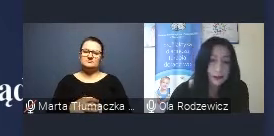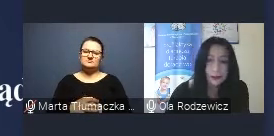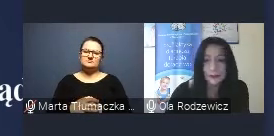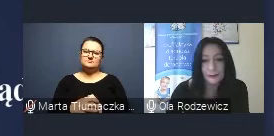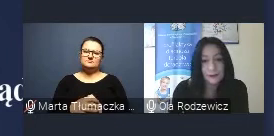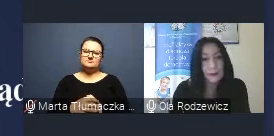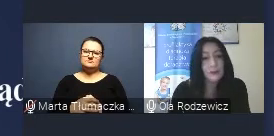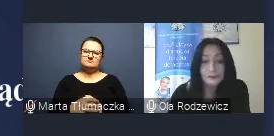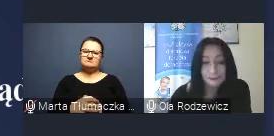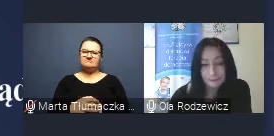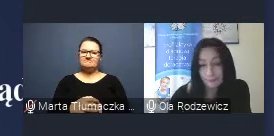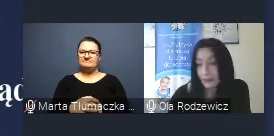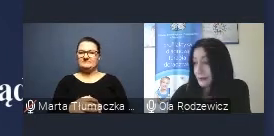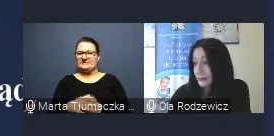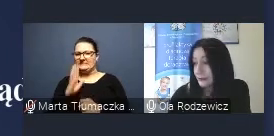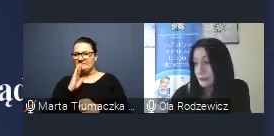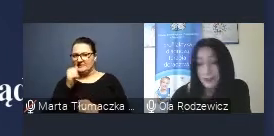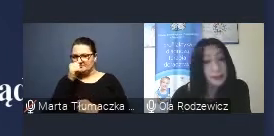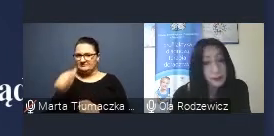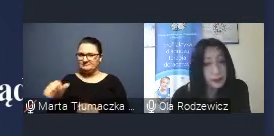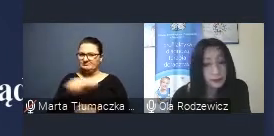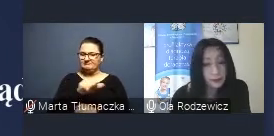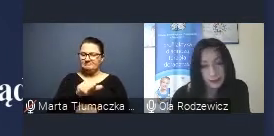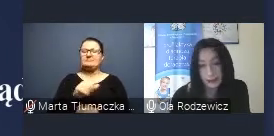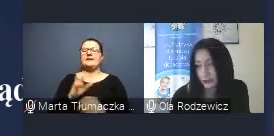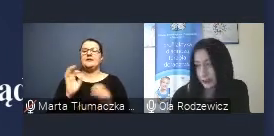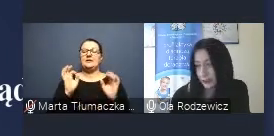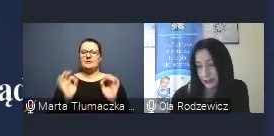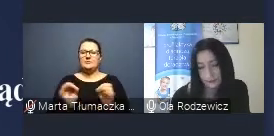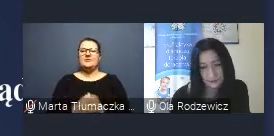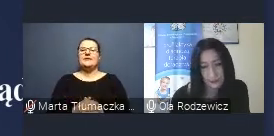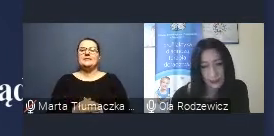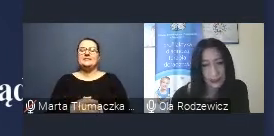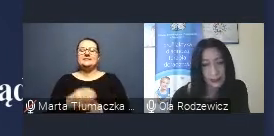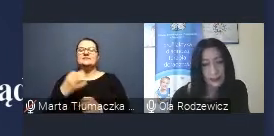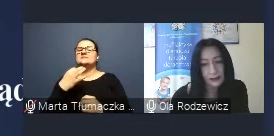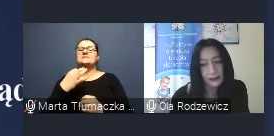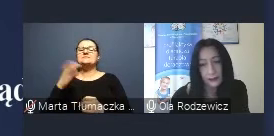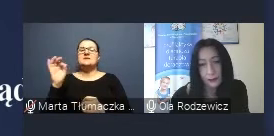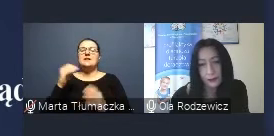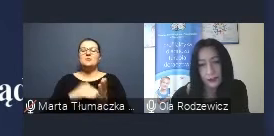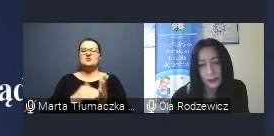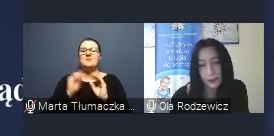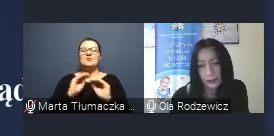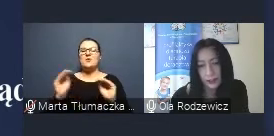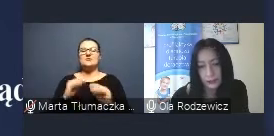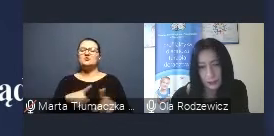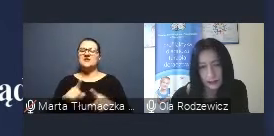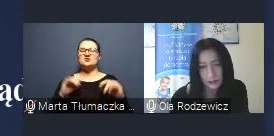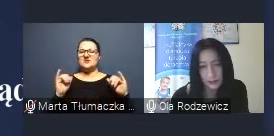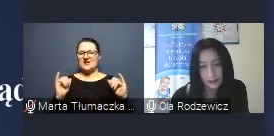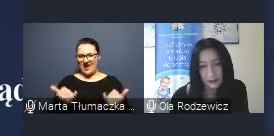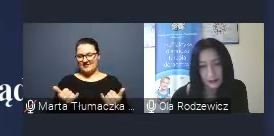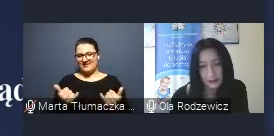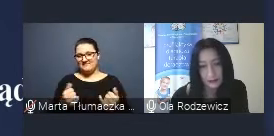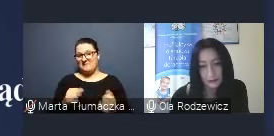No chyba się nie cofnę. Dobrze. Specjalne potrzeby edukacyjne, czyli jakie? Takie moje pierwsze pytanie do